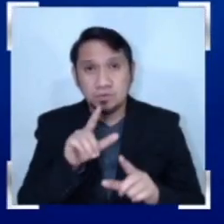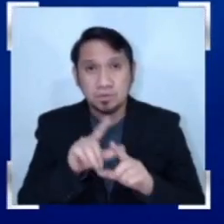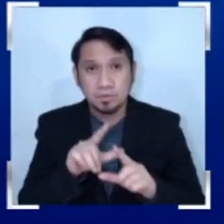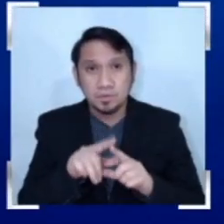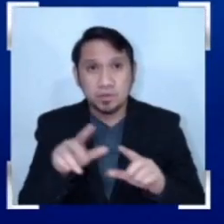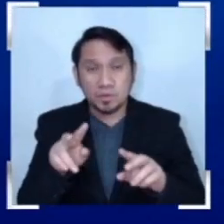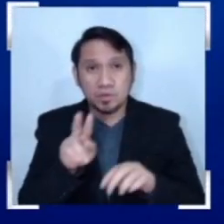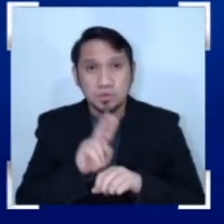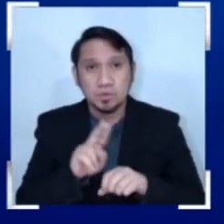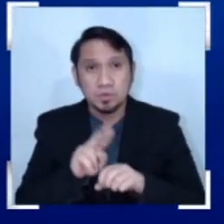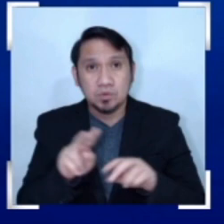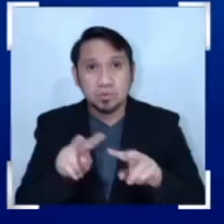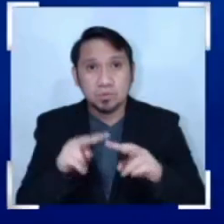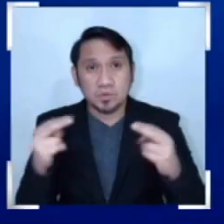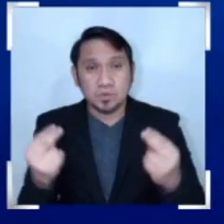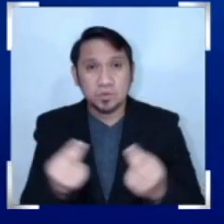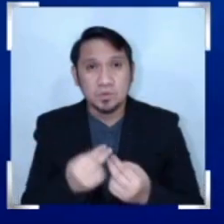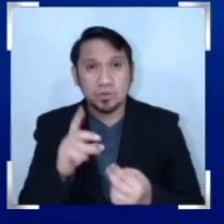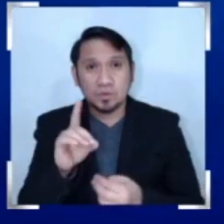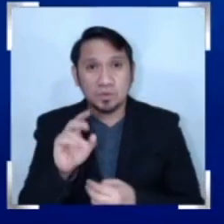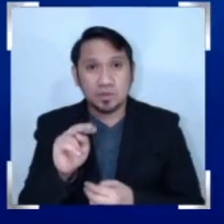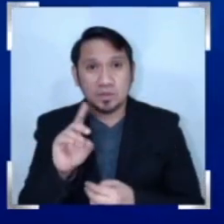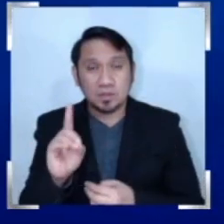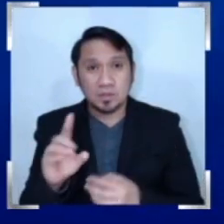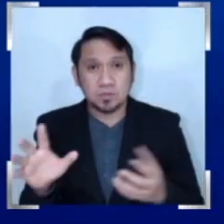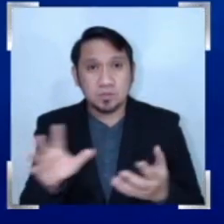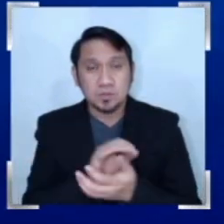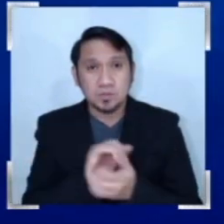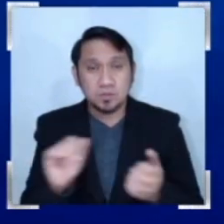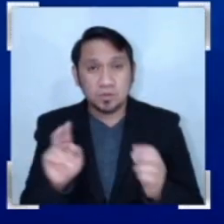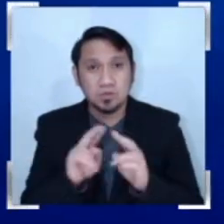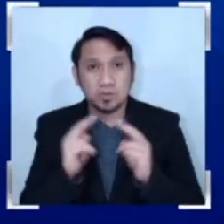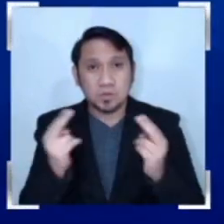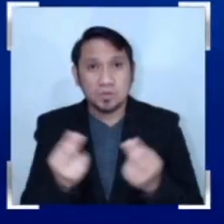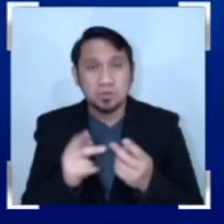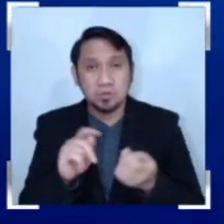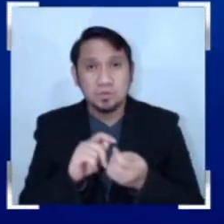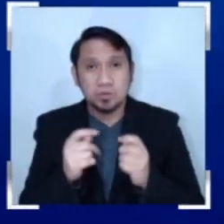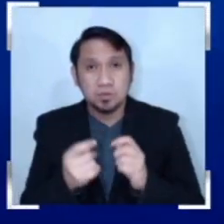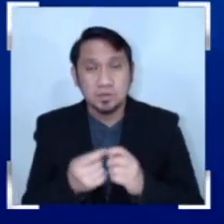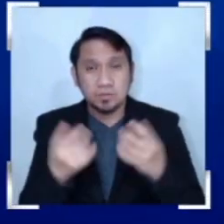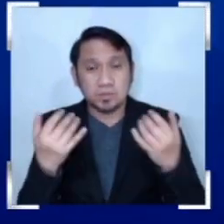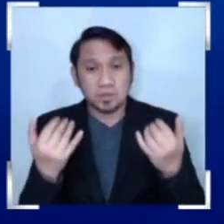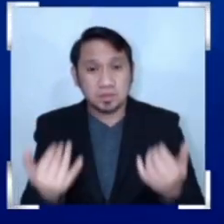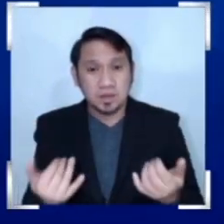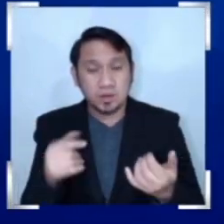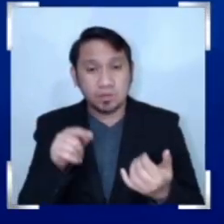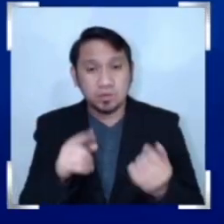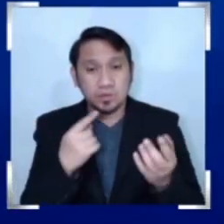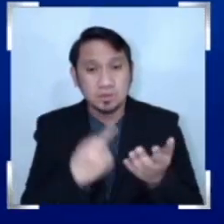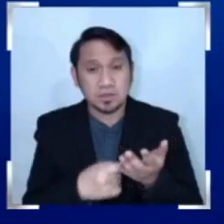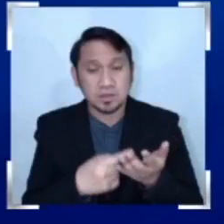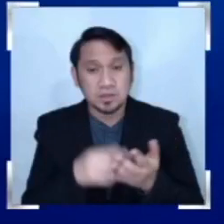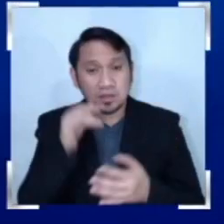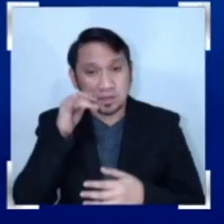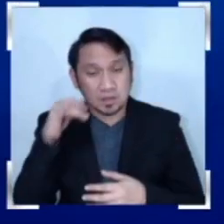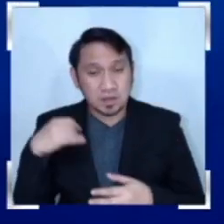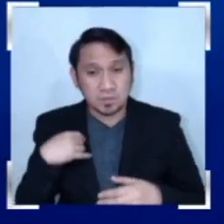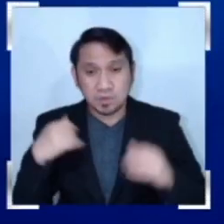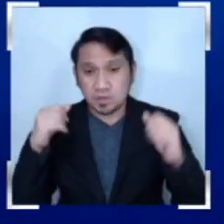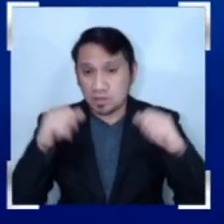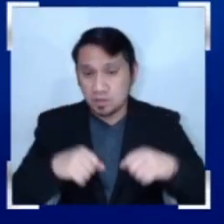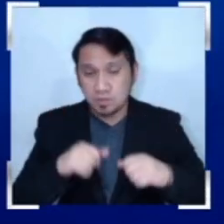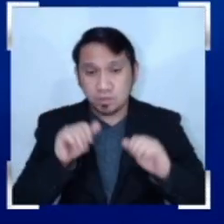DND para sirain ang unit team. Anya, sa muling pag-uusap nila ni Marcos kahapon, napagkasunduan na makatutulong siya